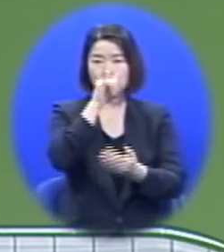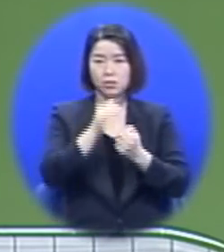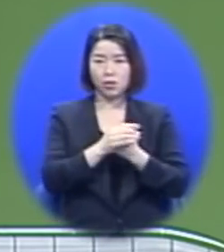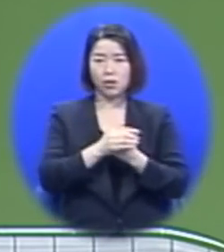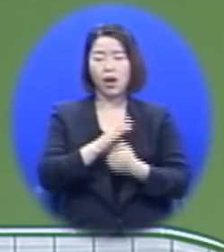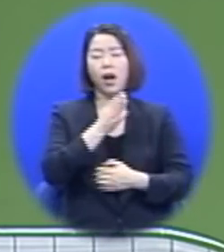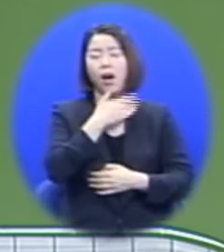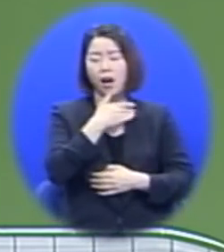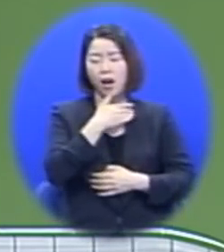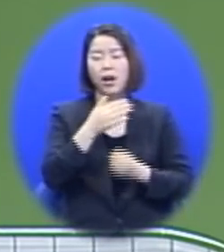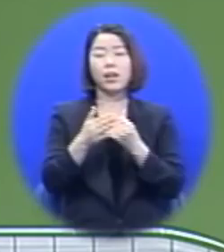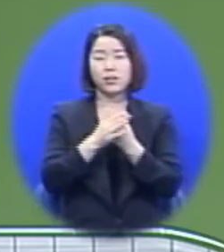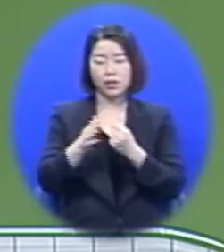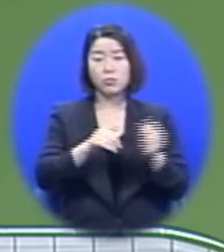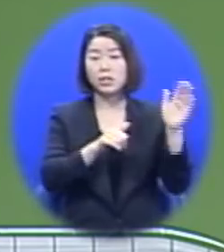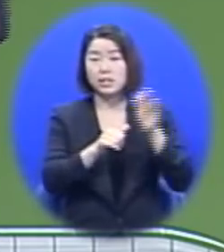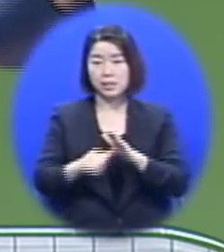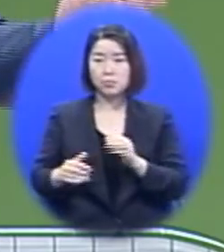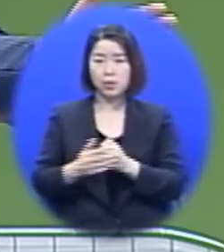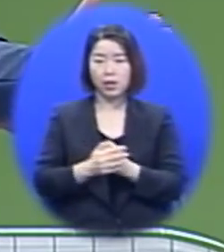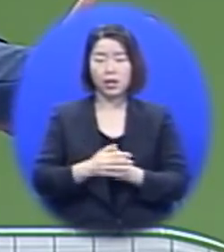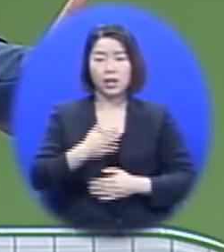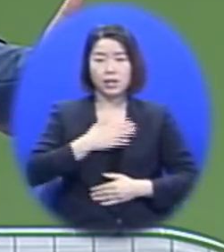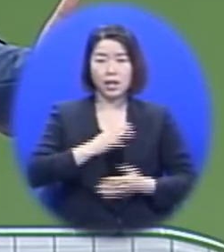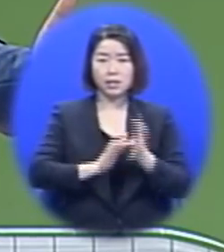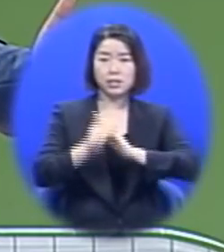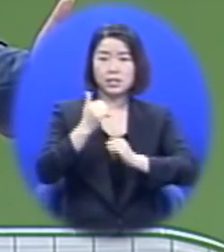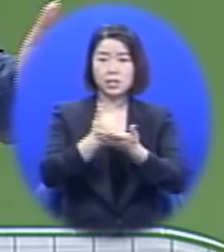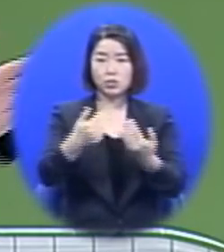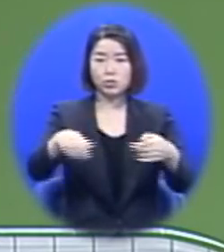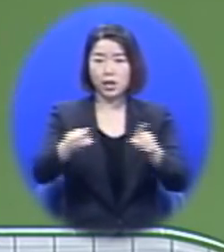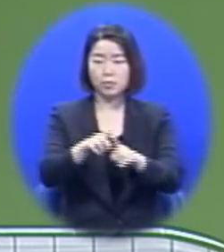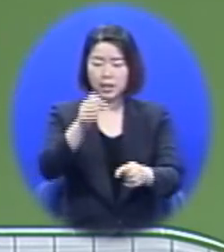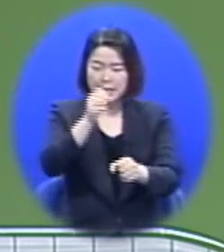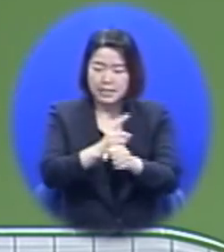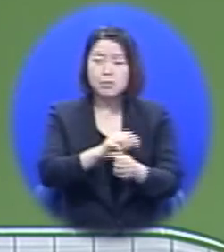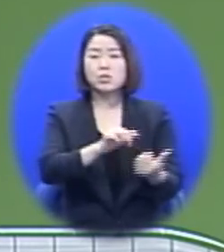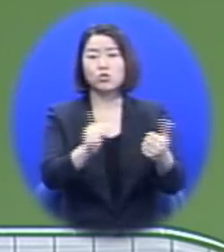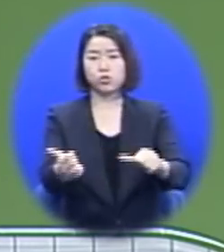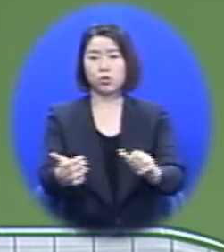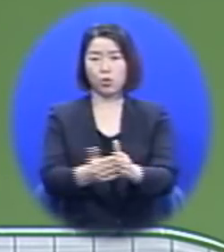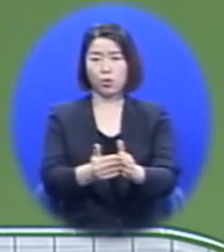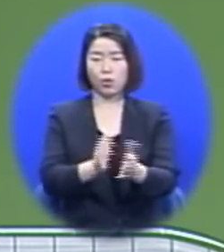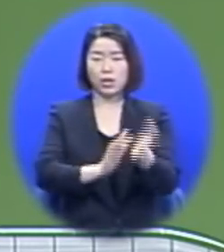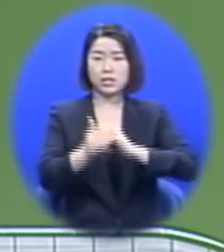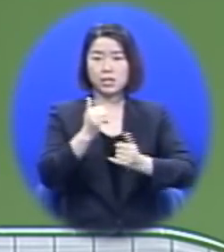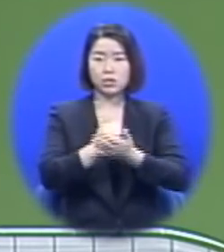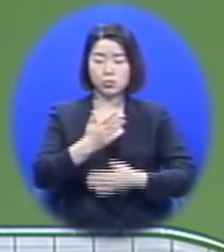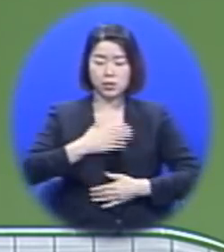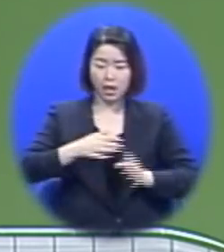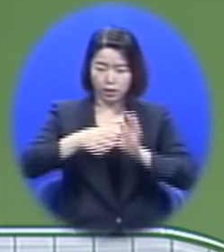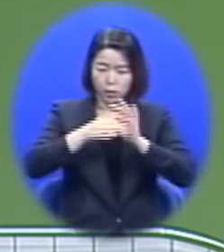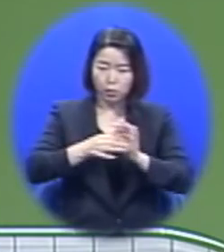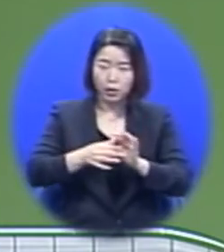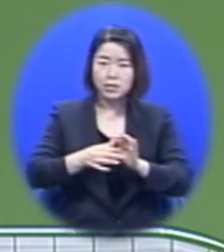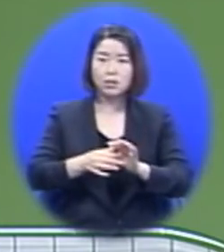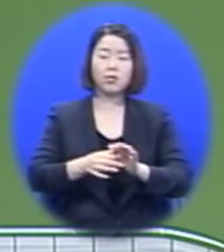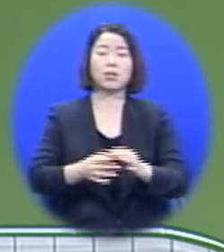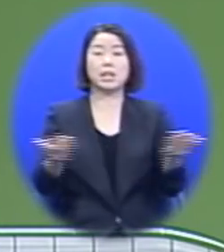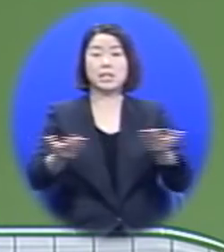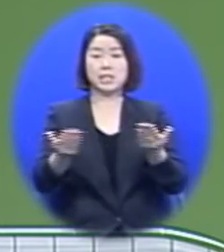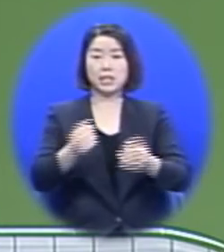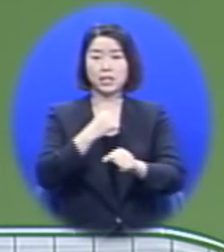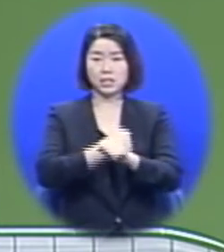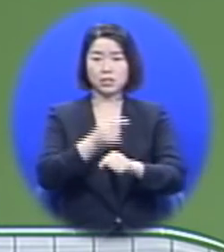실패했구나. 나는 예수님과 함께 이미 죽었고 예수님이 나를 통해서 사시는 것인데 내가 이걸